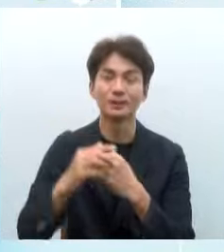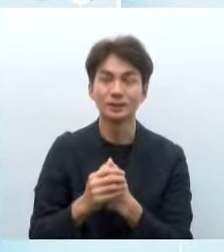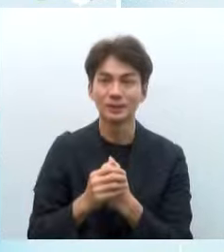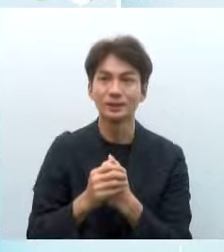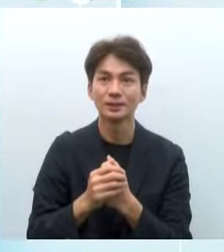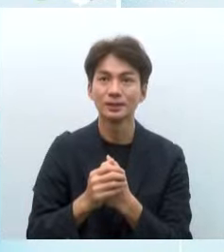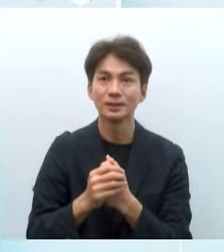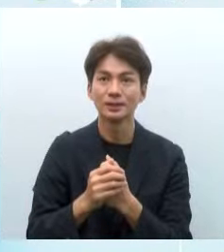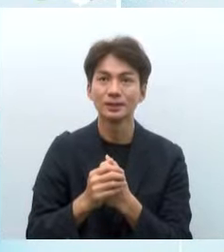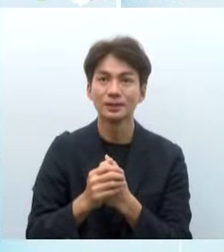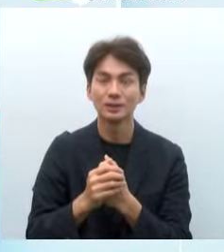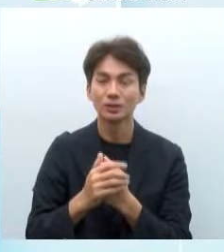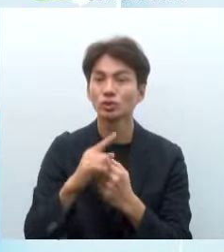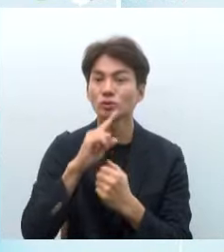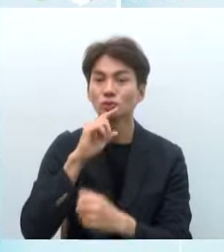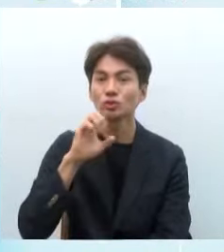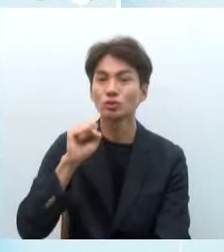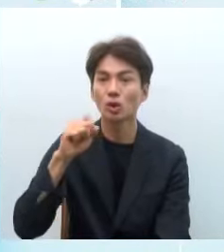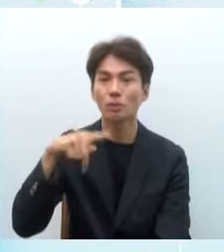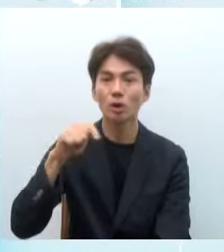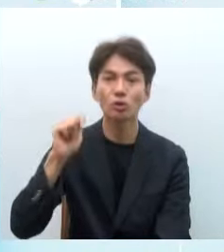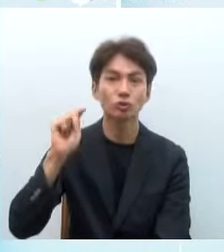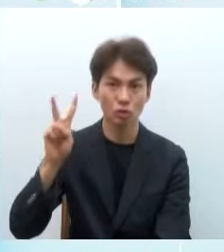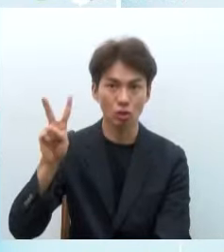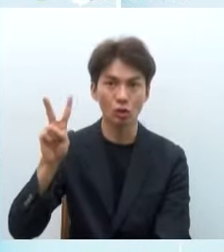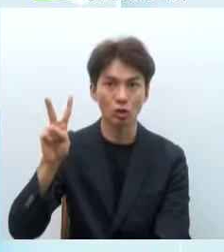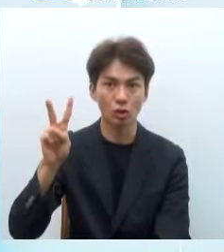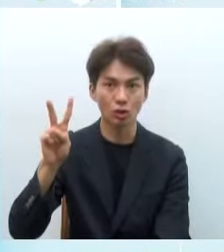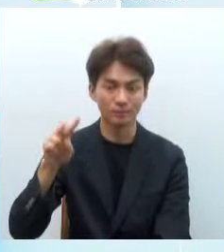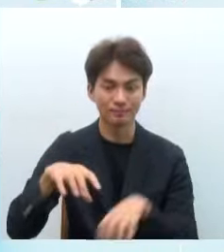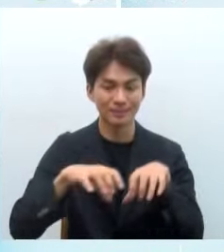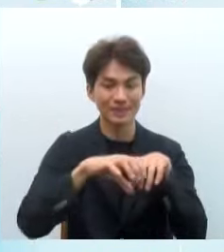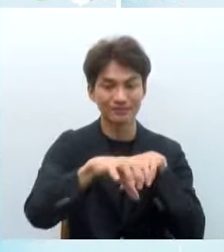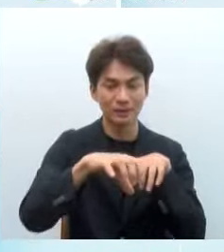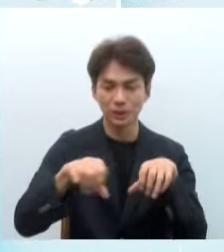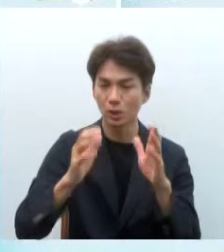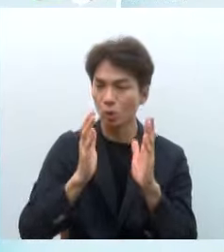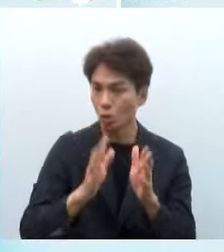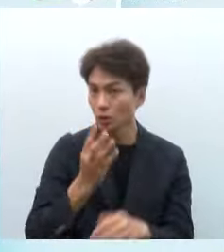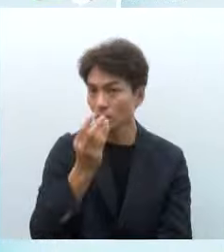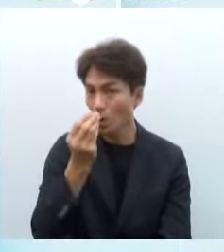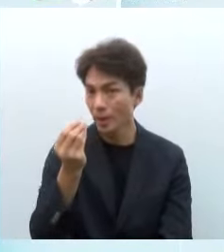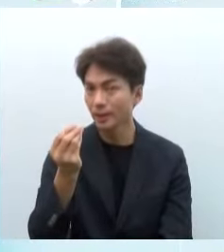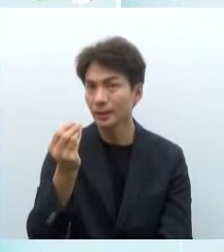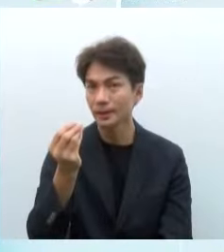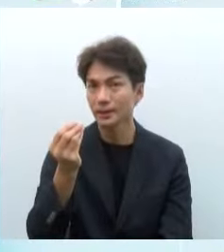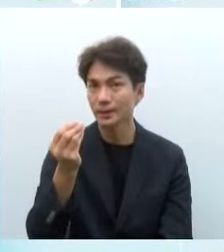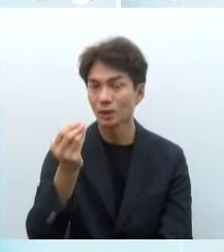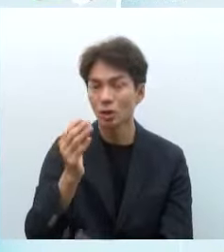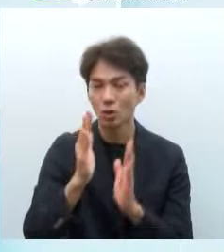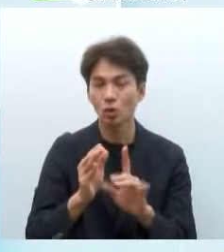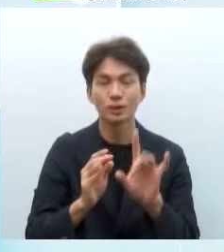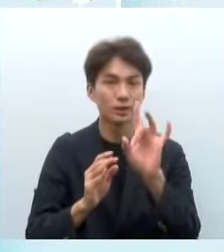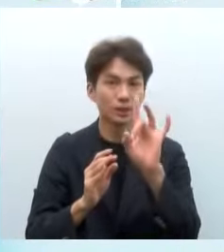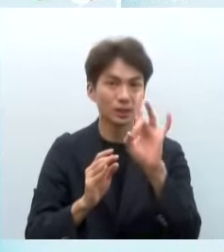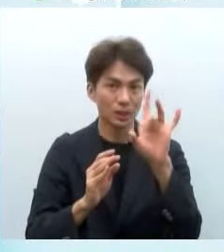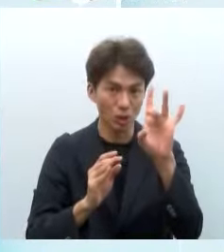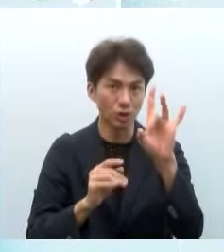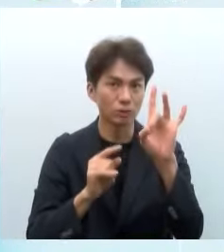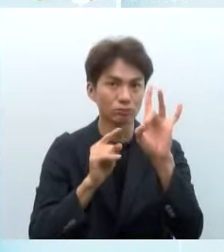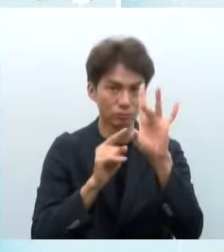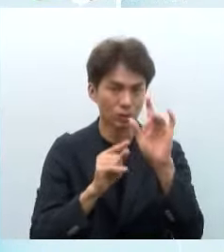ปก็คือว่าถ้าสปทหน่วยงานของเขตพื้นที่เนี่ยมีคนเท่าไหร่ถ้ามีคน100คนเนี่ยต้องจ้างคน